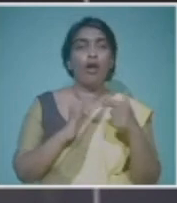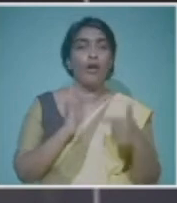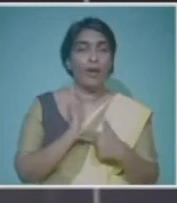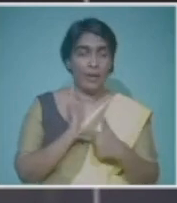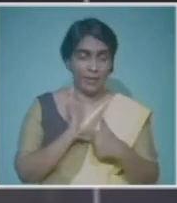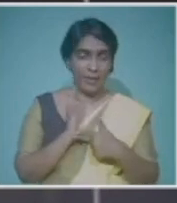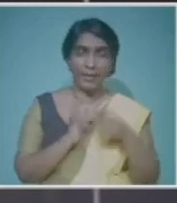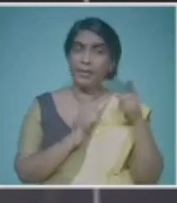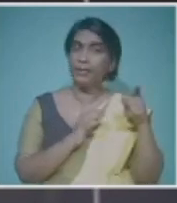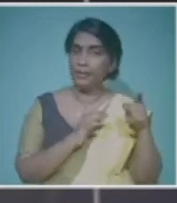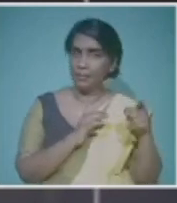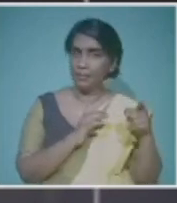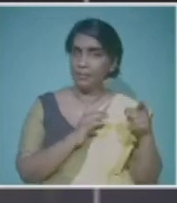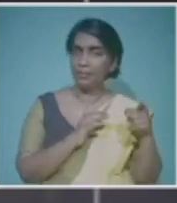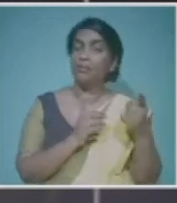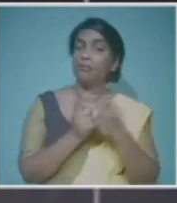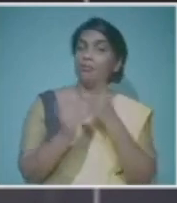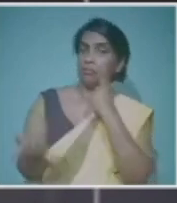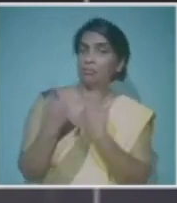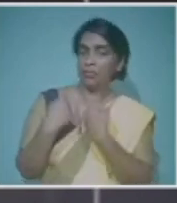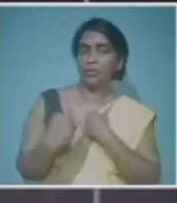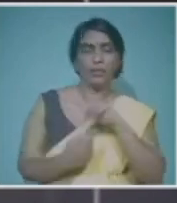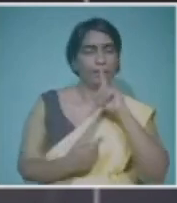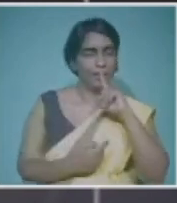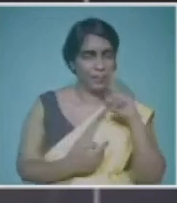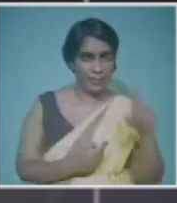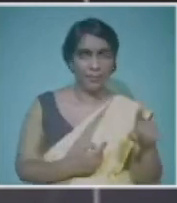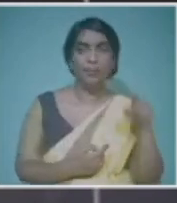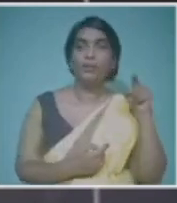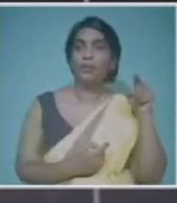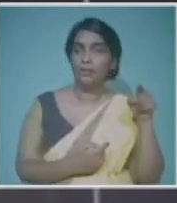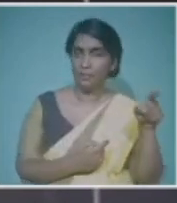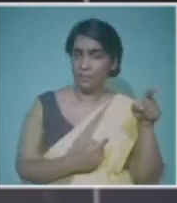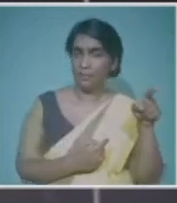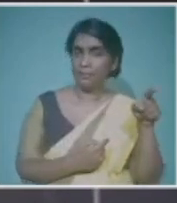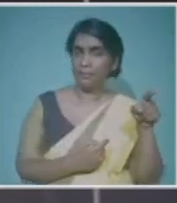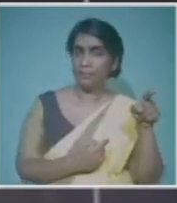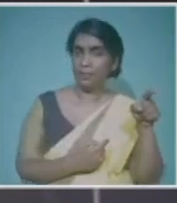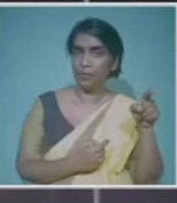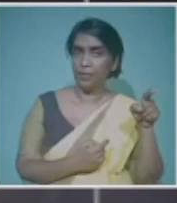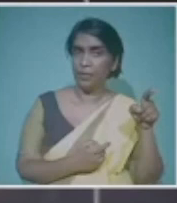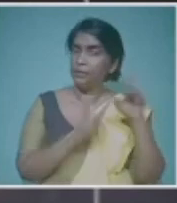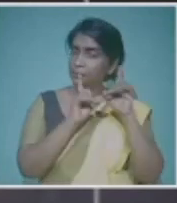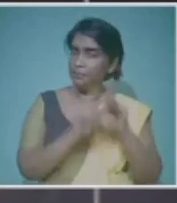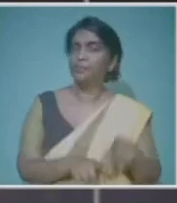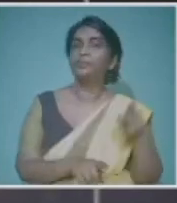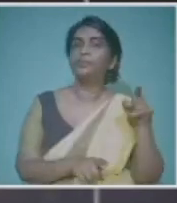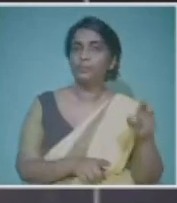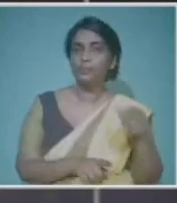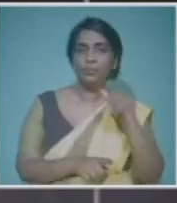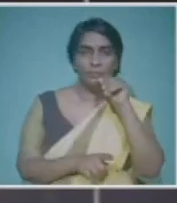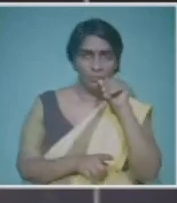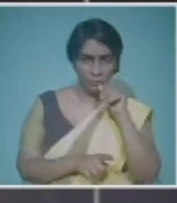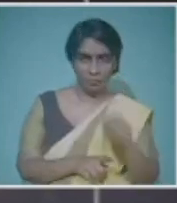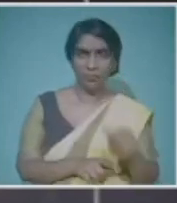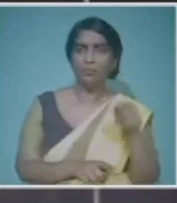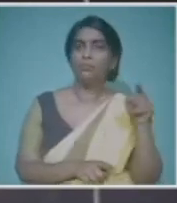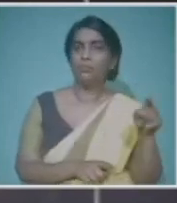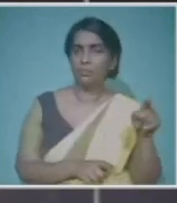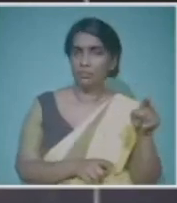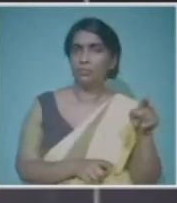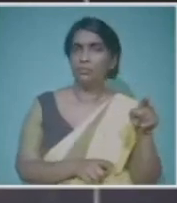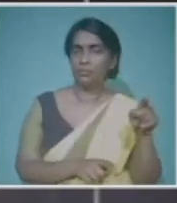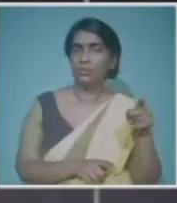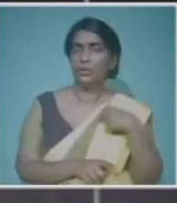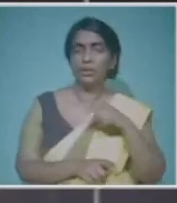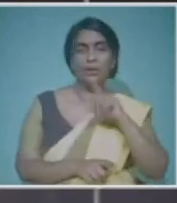විගණකාධිපතිවරයාට කරන්න කියලා ඉල්ලීමක් කරා ඔහු ඒට අනුව අත් වශයෙන් අපි ඒ සම්බන්ධයෙන්